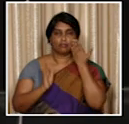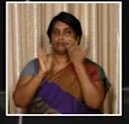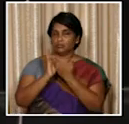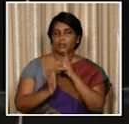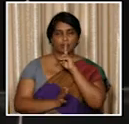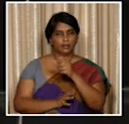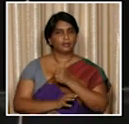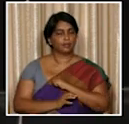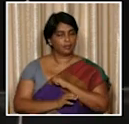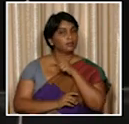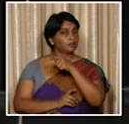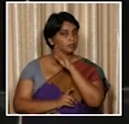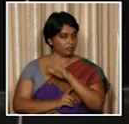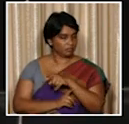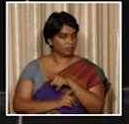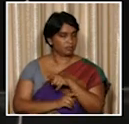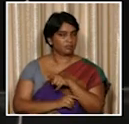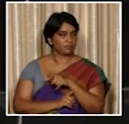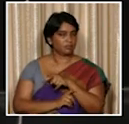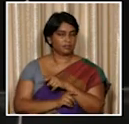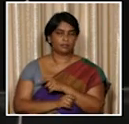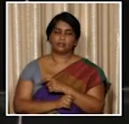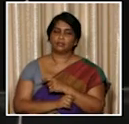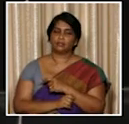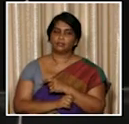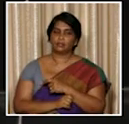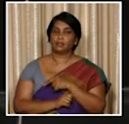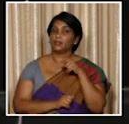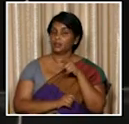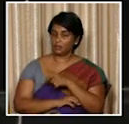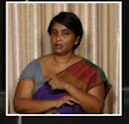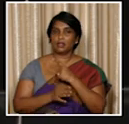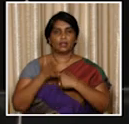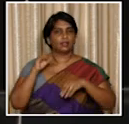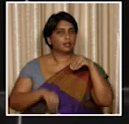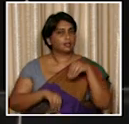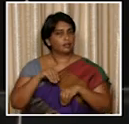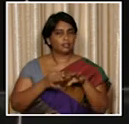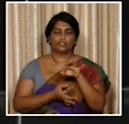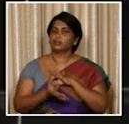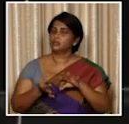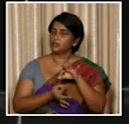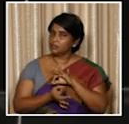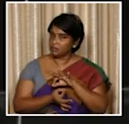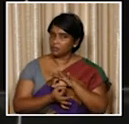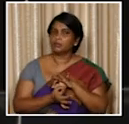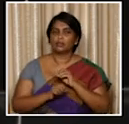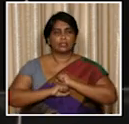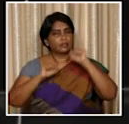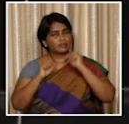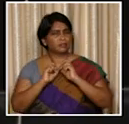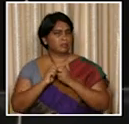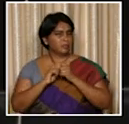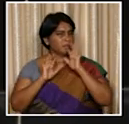கடமைப்பட்டிருக்கிறேன். அவர் இந்த அரசியல் எதிர்கொண்ட ஜனநாயக சவால் மிகுந்த காலத்திலே